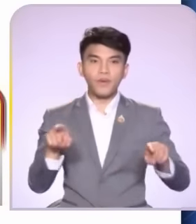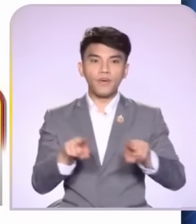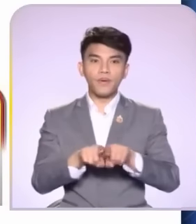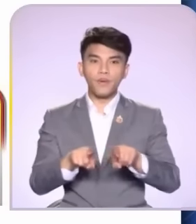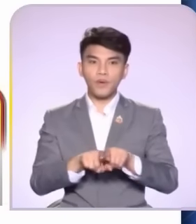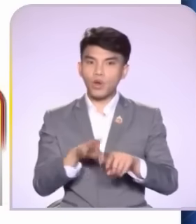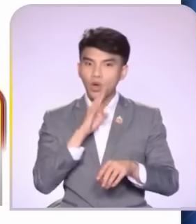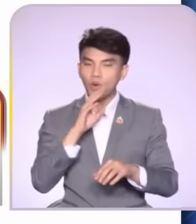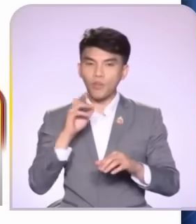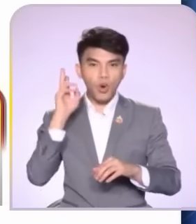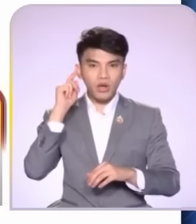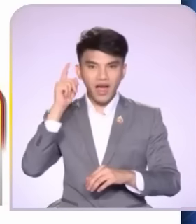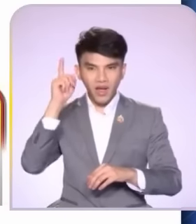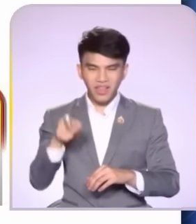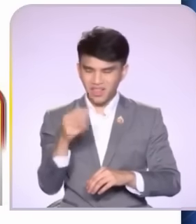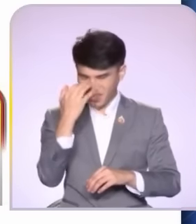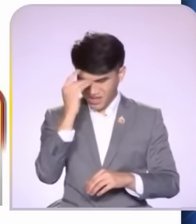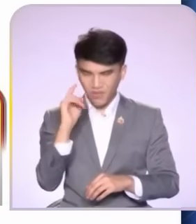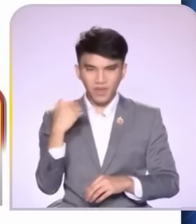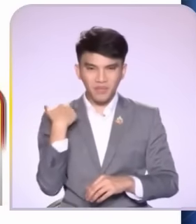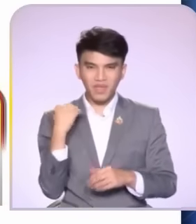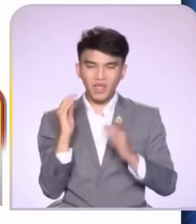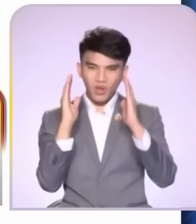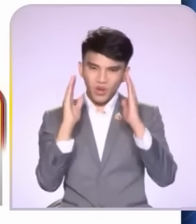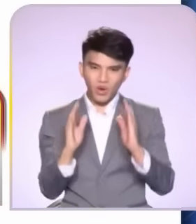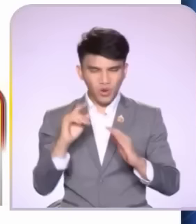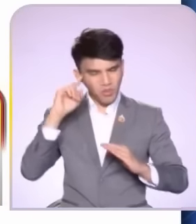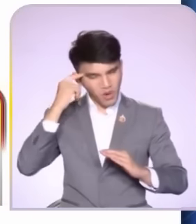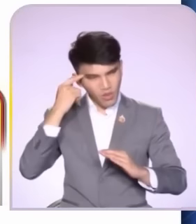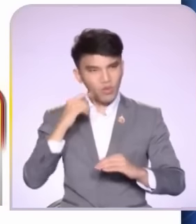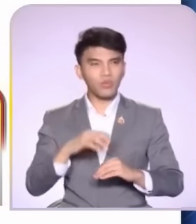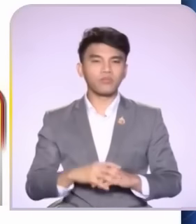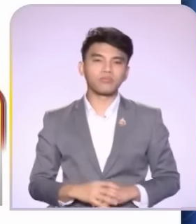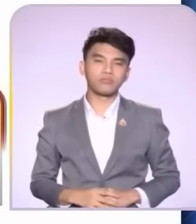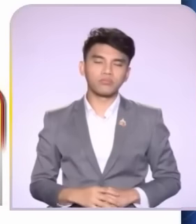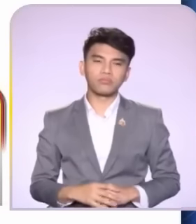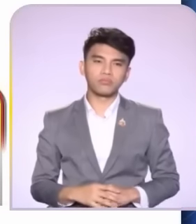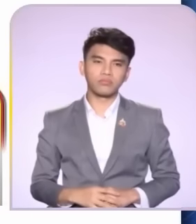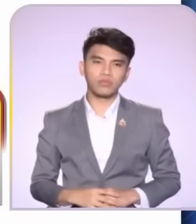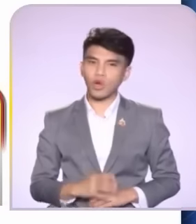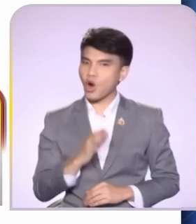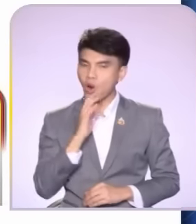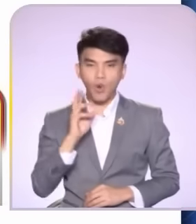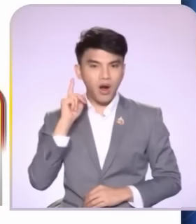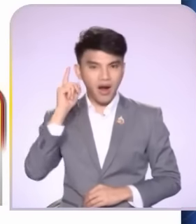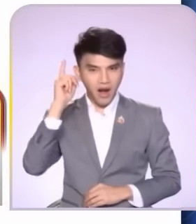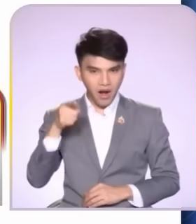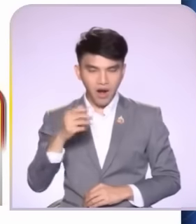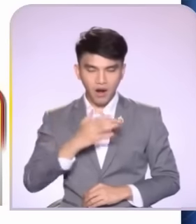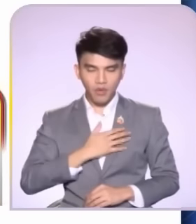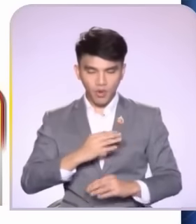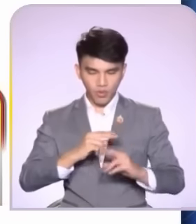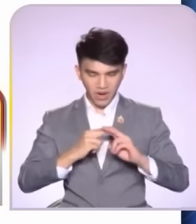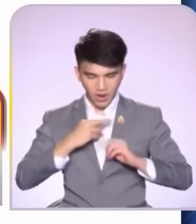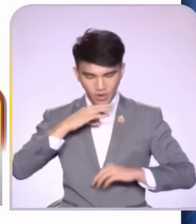ถ้าเป็นเรื่องใหญ่ขนาดนี้แล้วทำไมถึงไม่มีใครในองค์กรรู้มาก่อนบ้างเลยอย่างไรก็ตามถ้าเป็นเรื่องจริงผมคงรู้